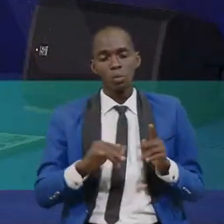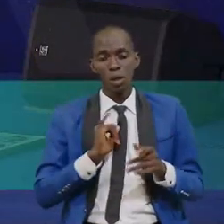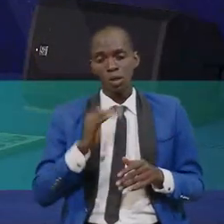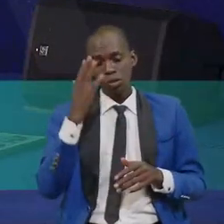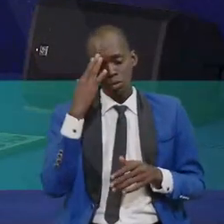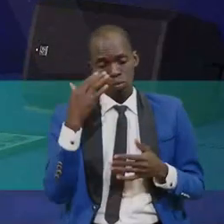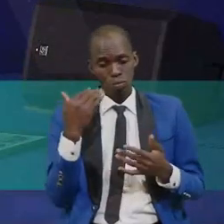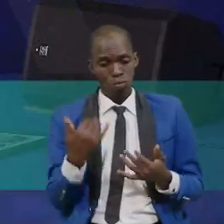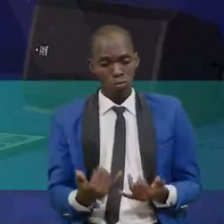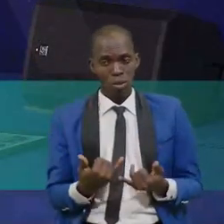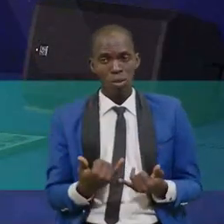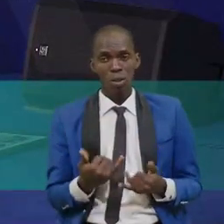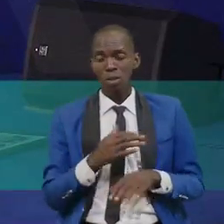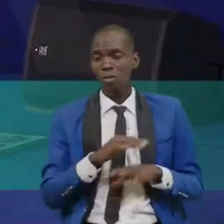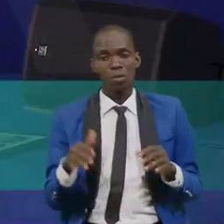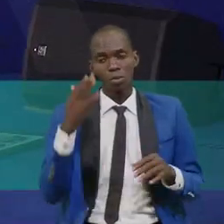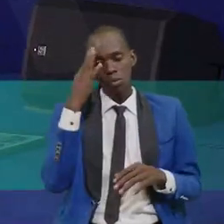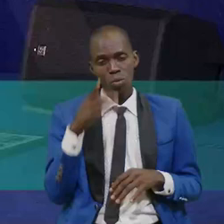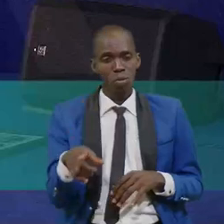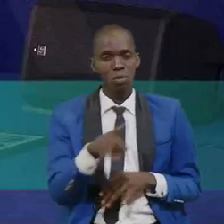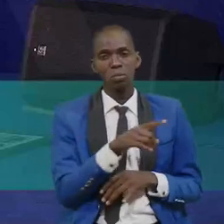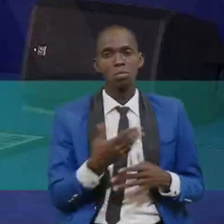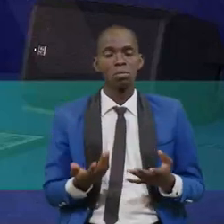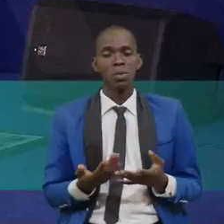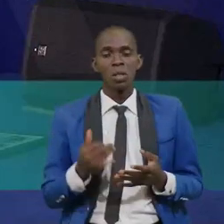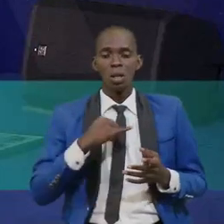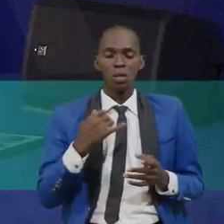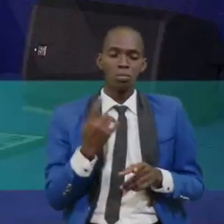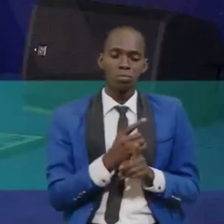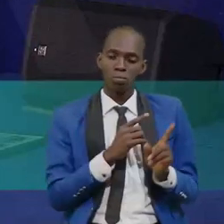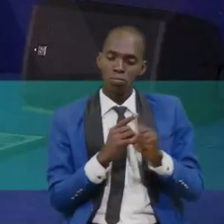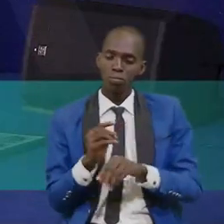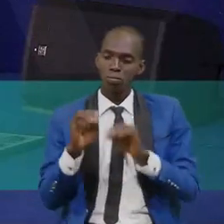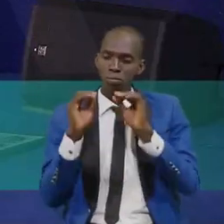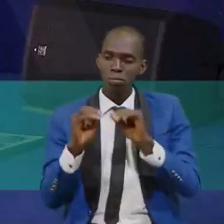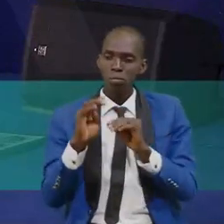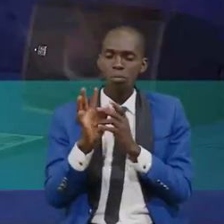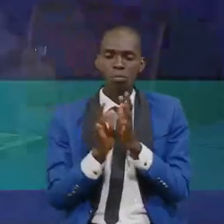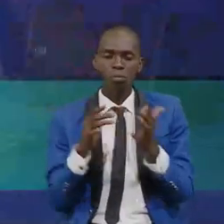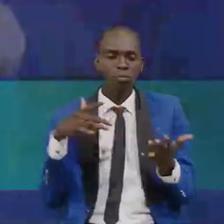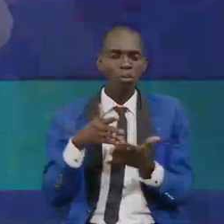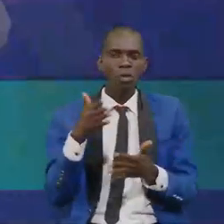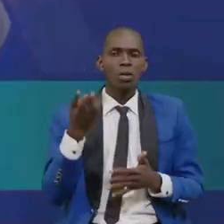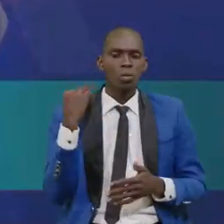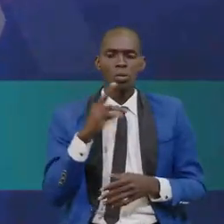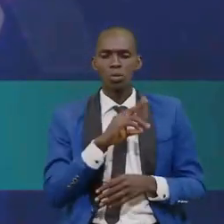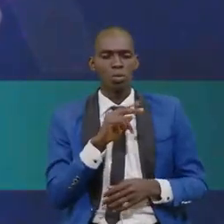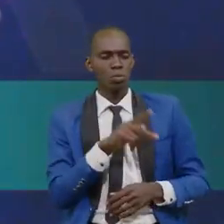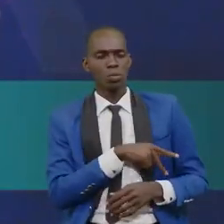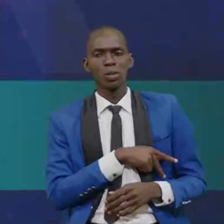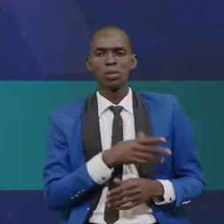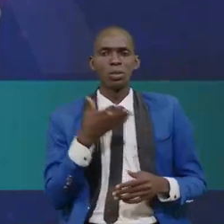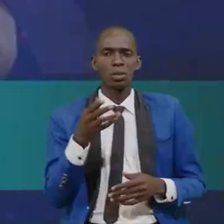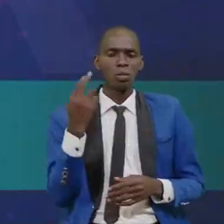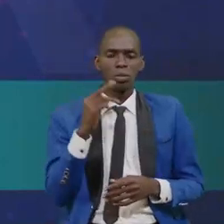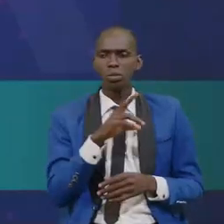pas. J'étais simplement venu et j'enseignais à l'étude biblique. Il n'y avait pas de personnalité, il n'y avait pas